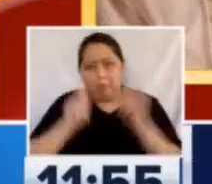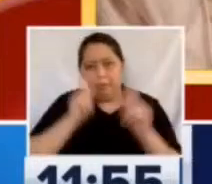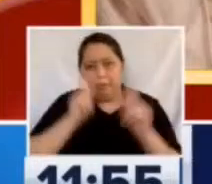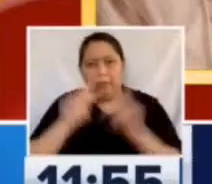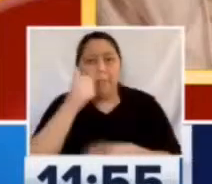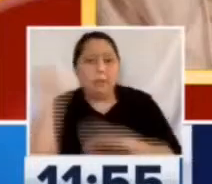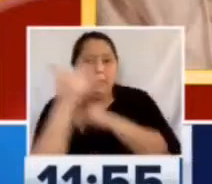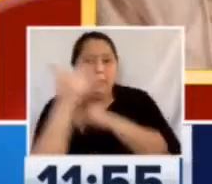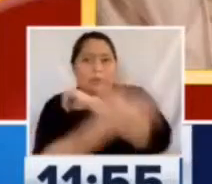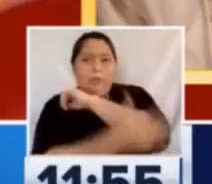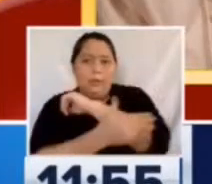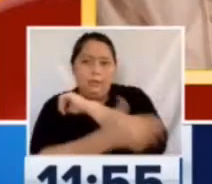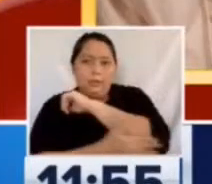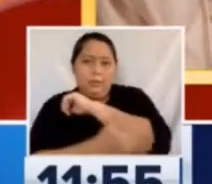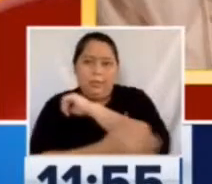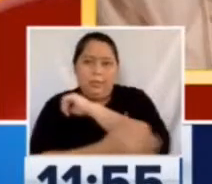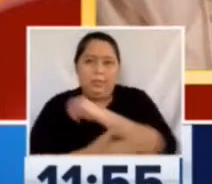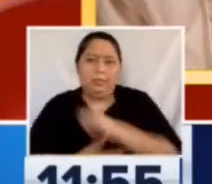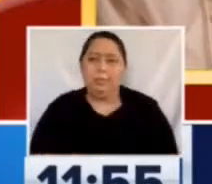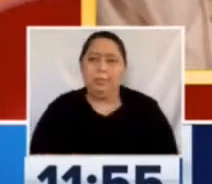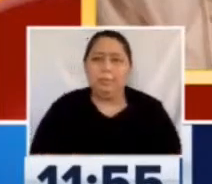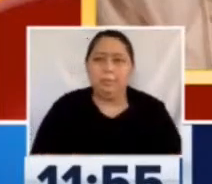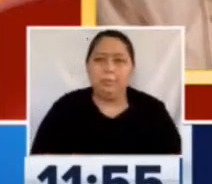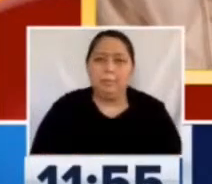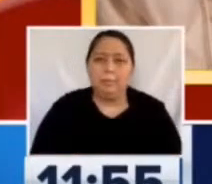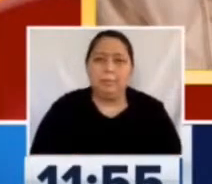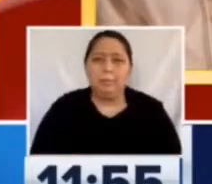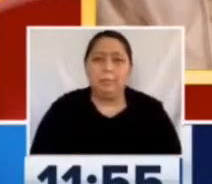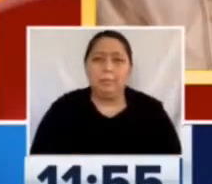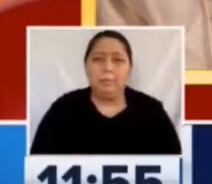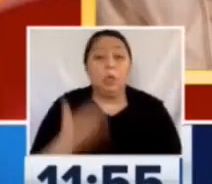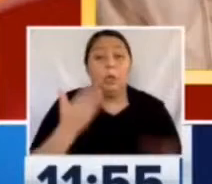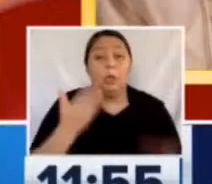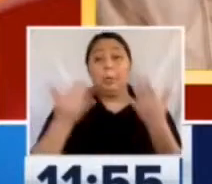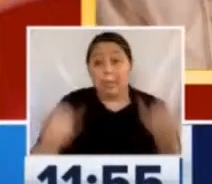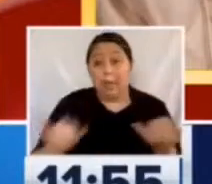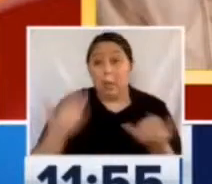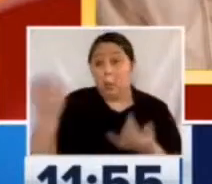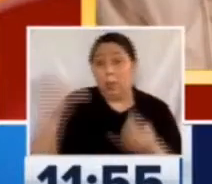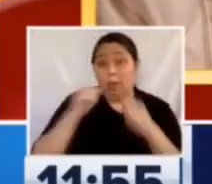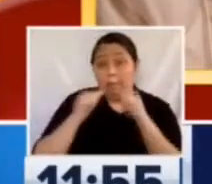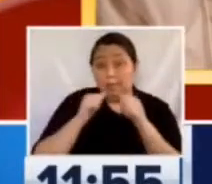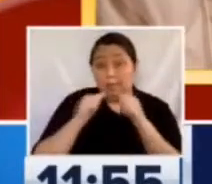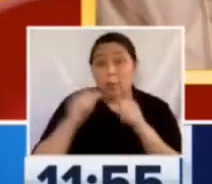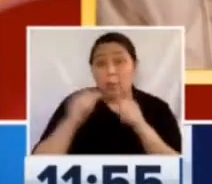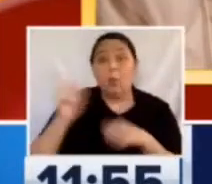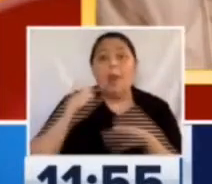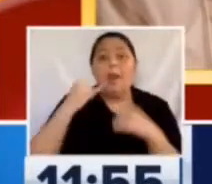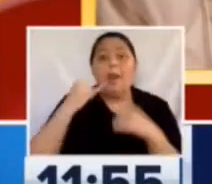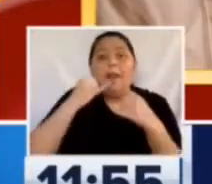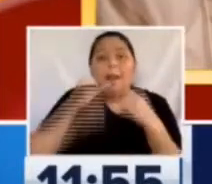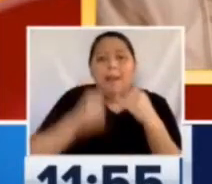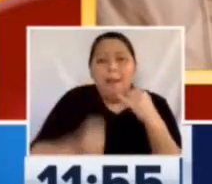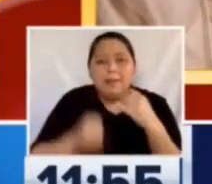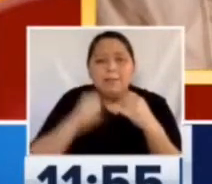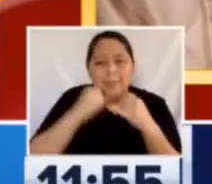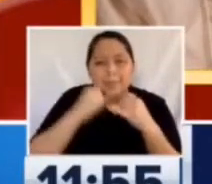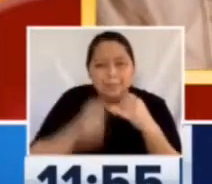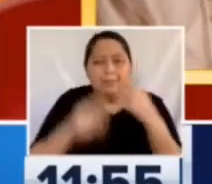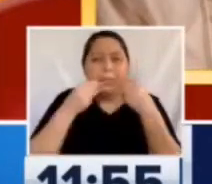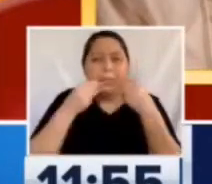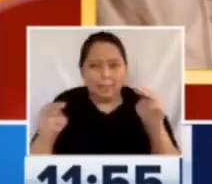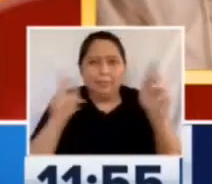20% lamang in compliance po sa utos ng pamahalaan ng Qatar. Tayo po